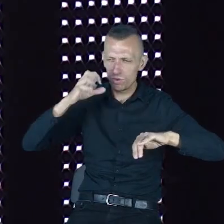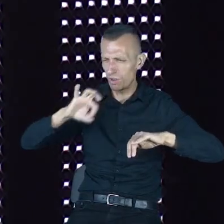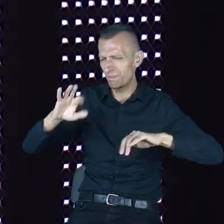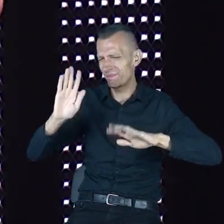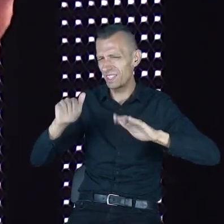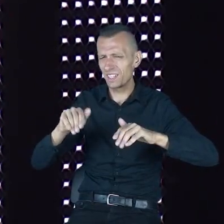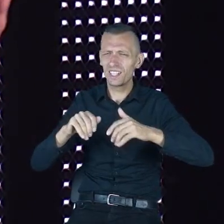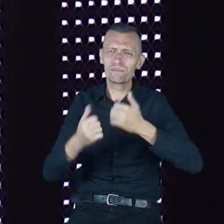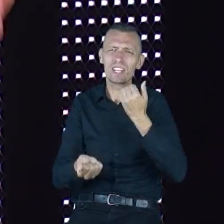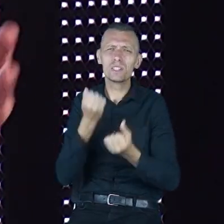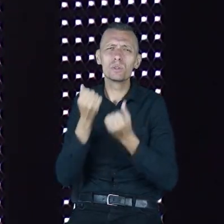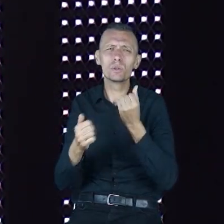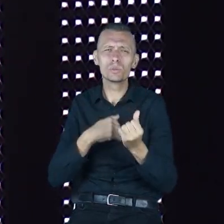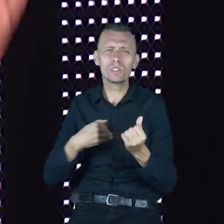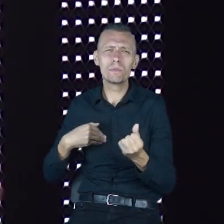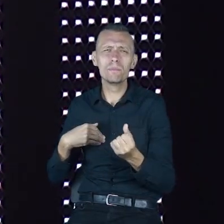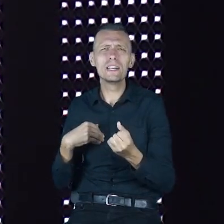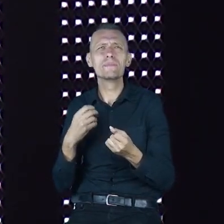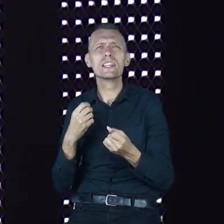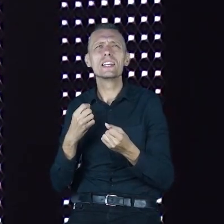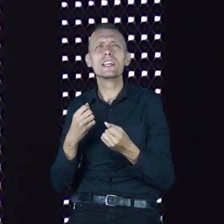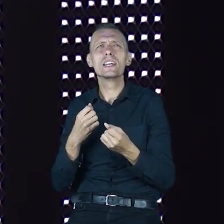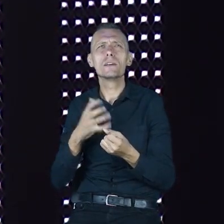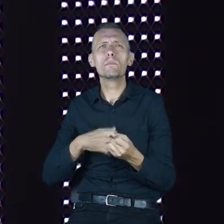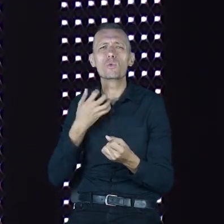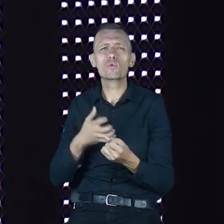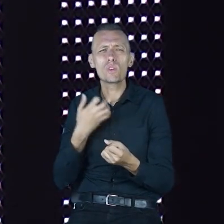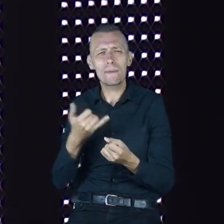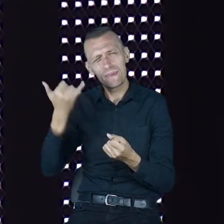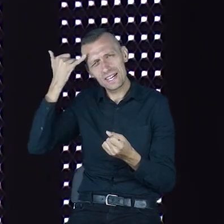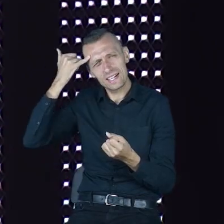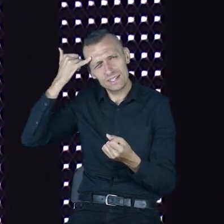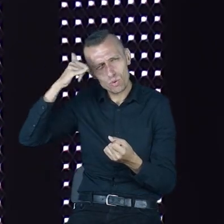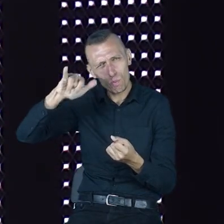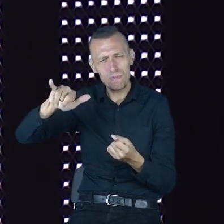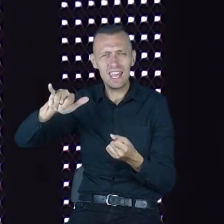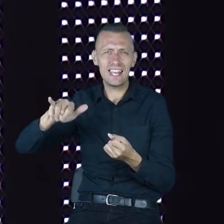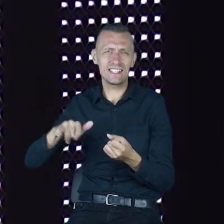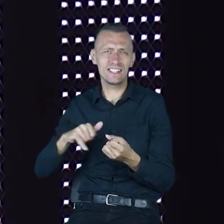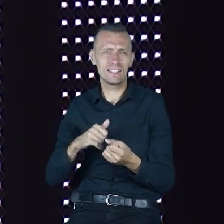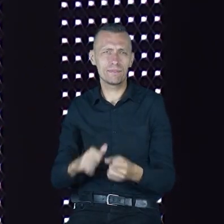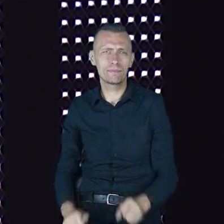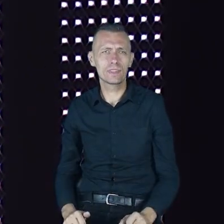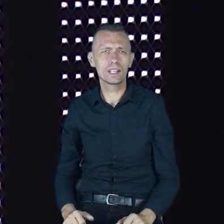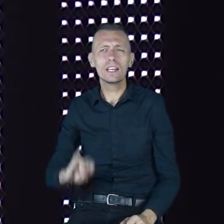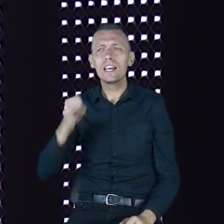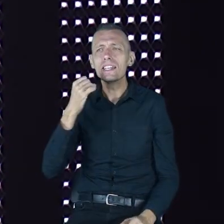będziemy gdzieś zdezorientowani i zagubieni. Aby przeciwstawić się